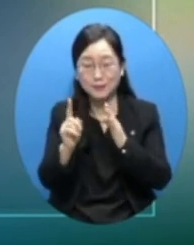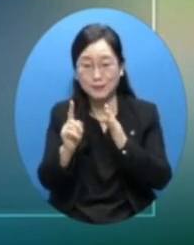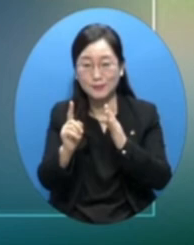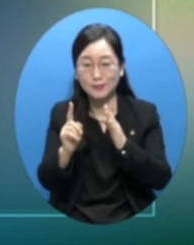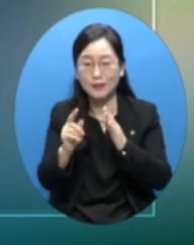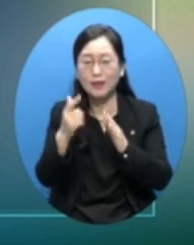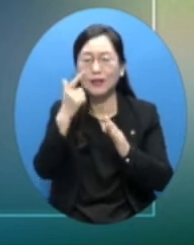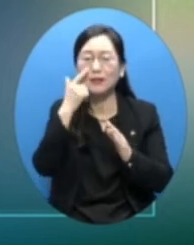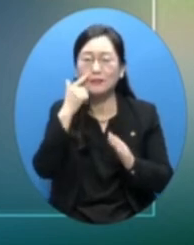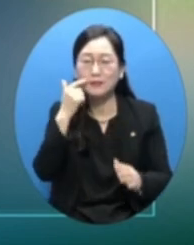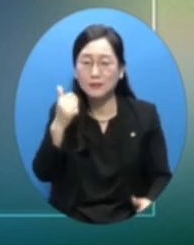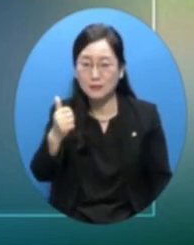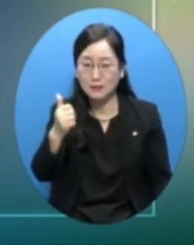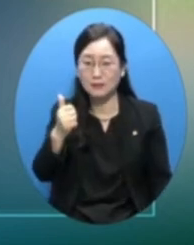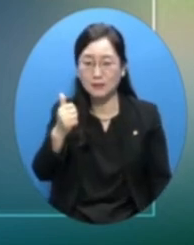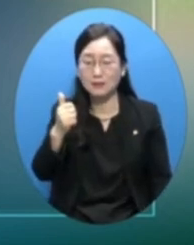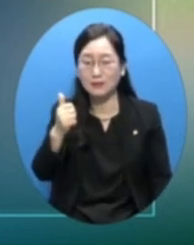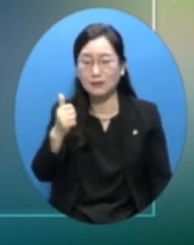아버지가